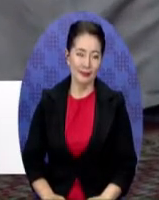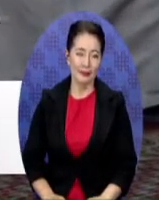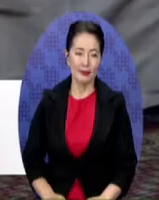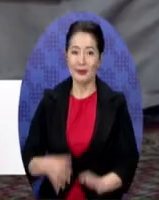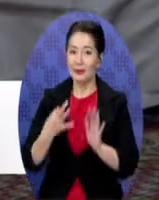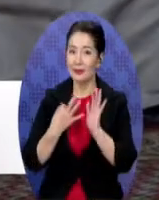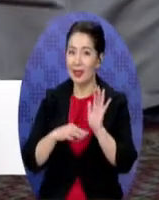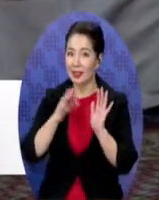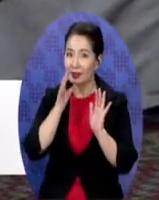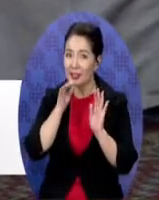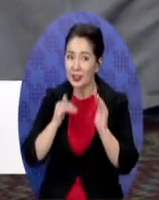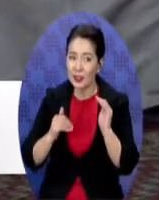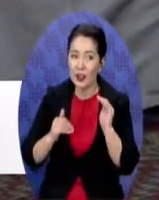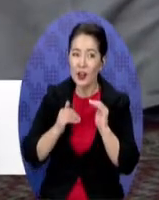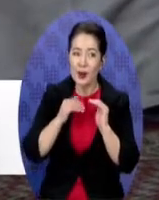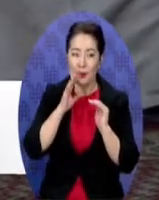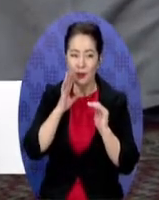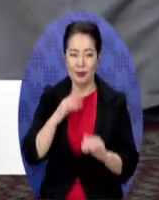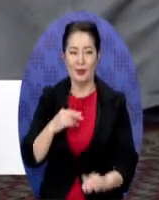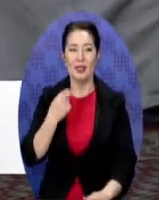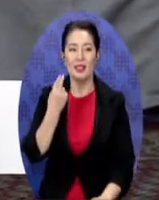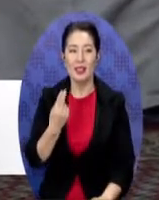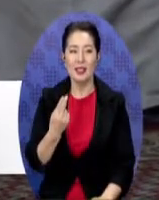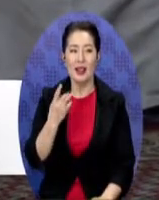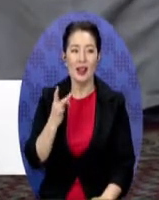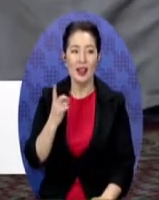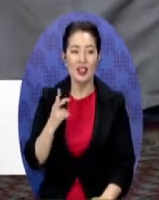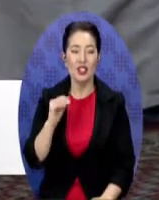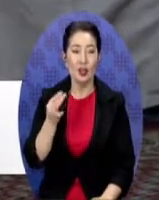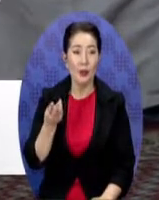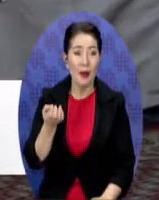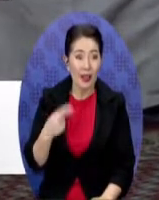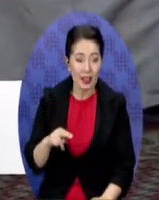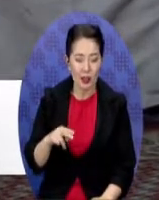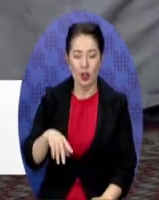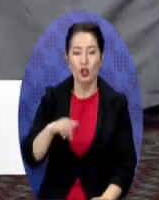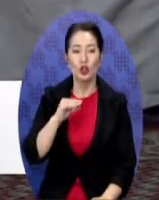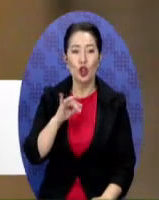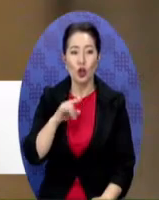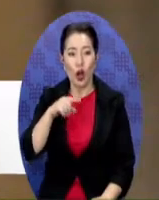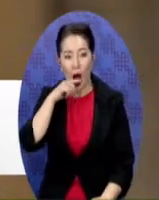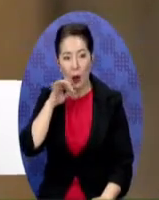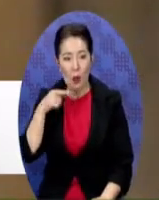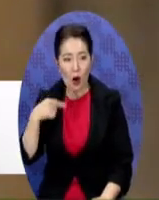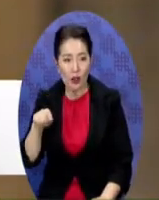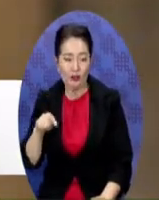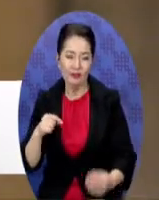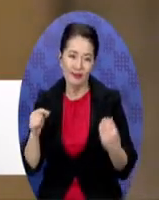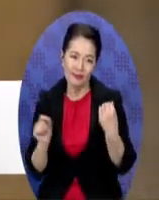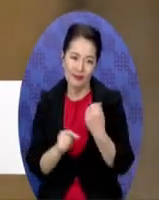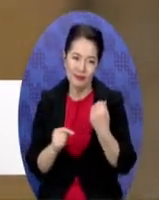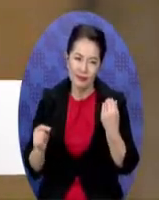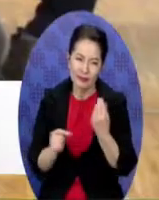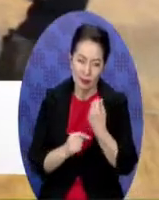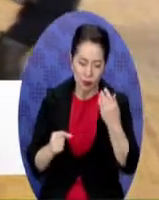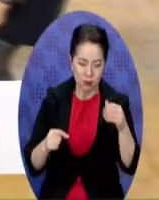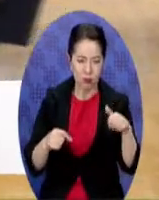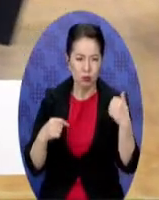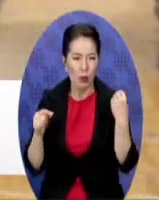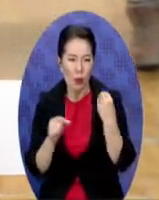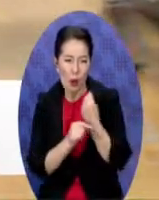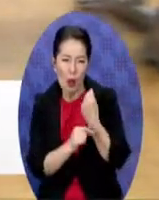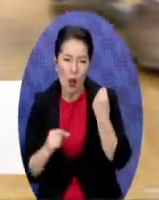Найн насыг дөхөж яваа Цэрэнжигмэд буурай жонон морины явдал алхаа гişгийг зээлэх төөлөх арга барилаар задгай хөгтэй хуурын дээр